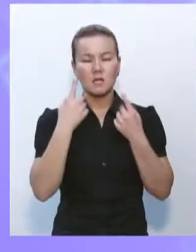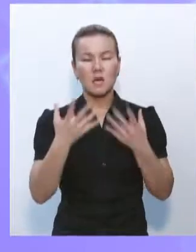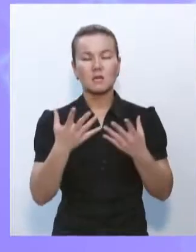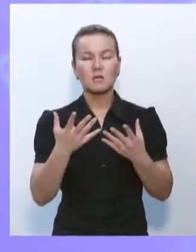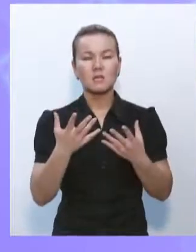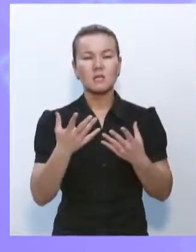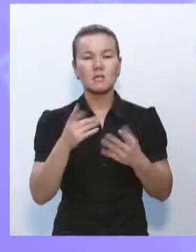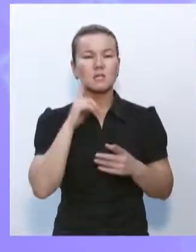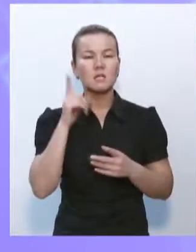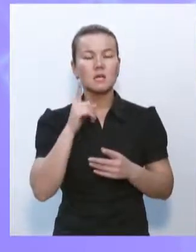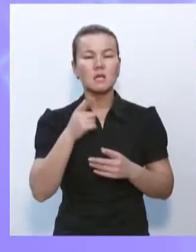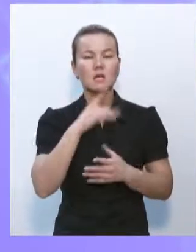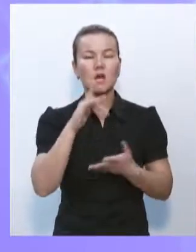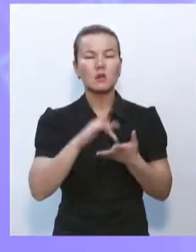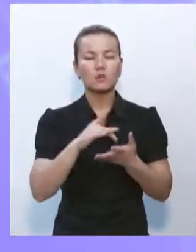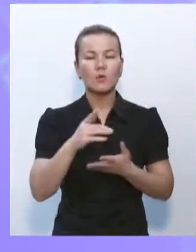городской парк.